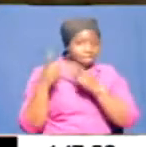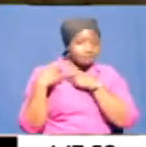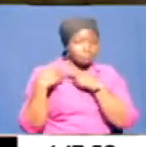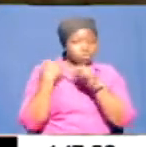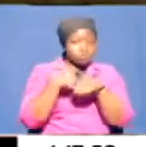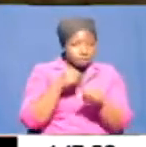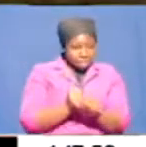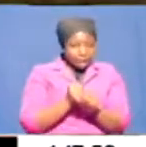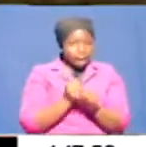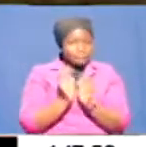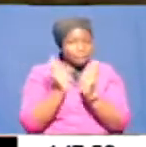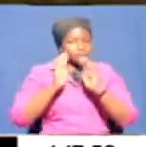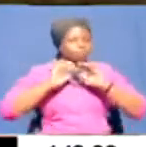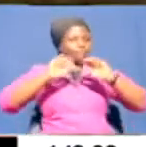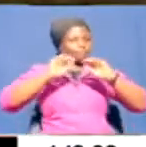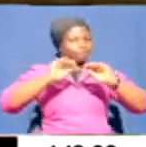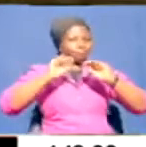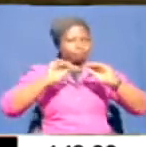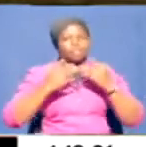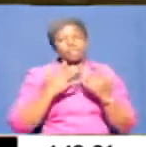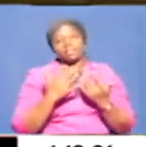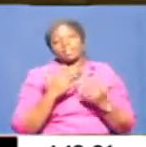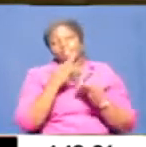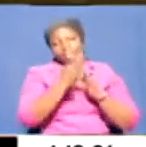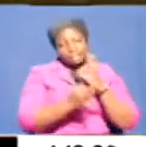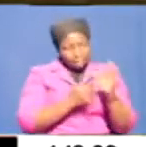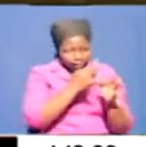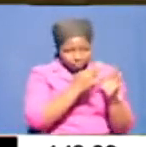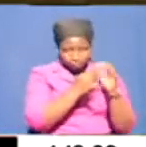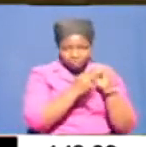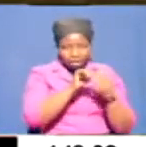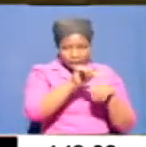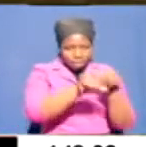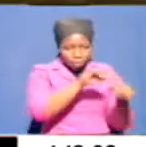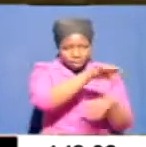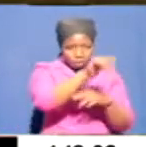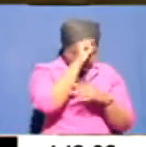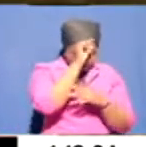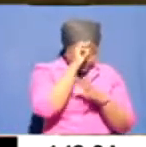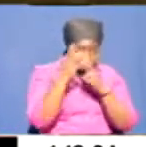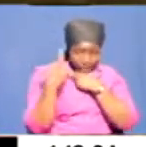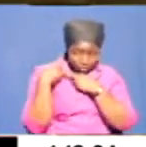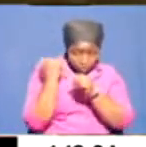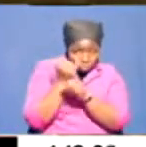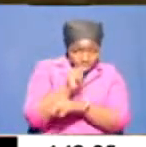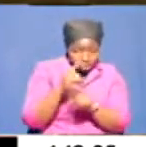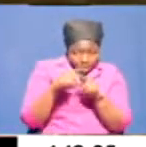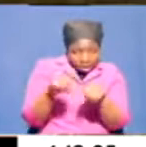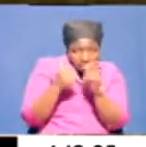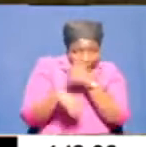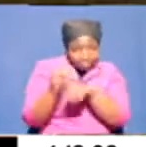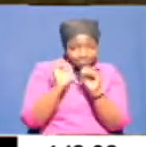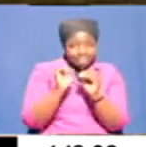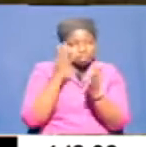education. So, kama ni county, kama ni serikali gatuzi ifanye haya na haifanyi, hiyo still ni kama